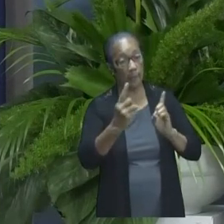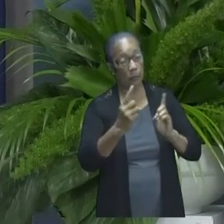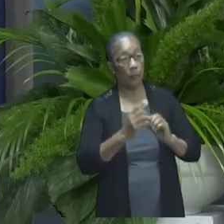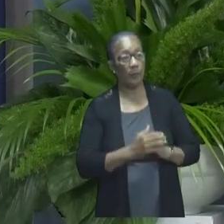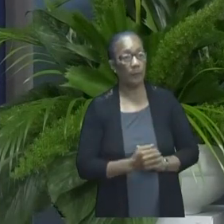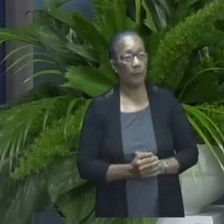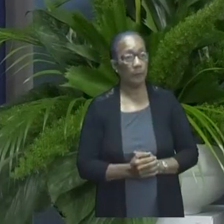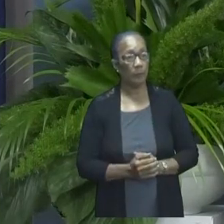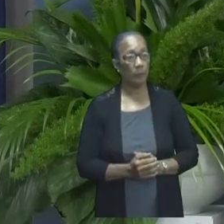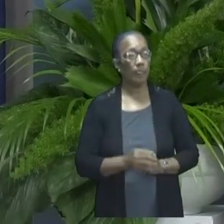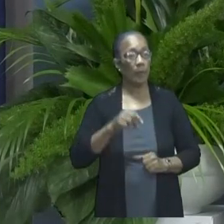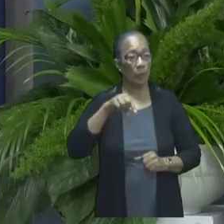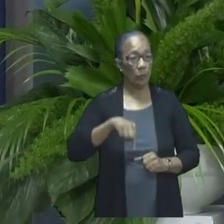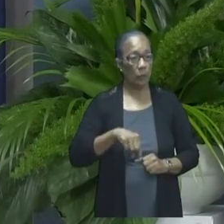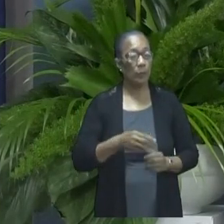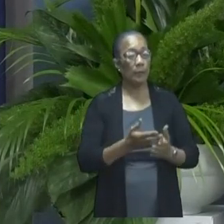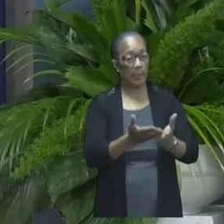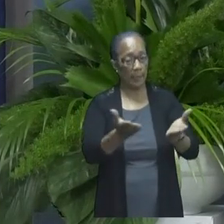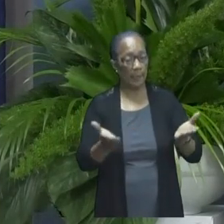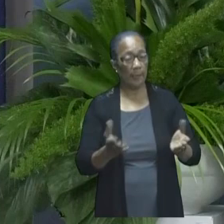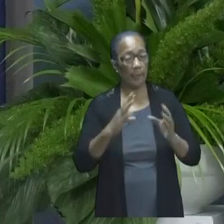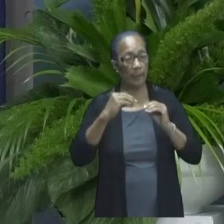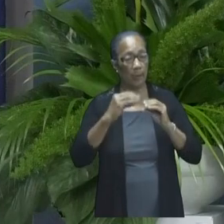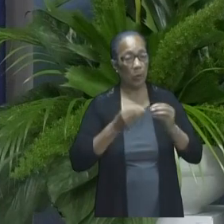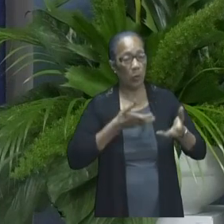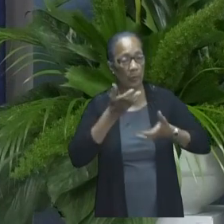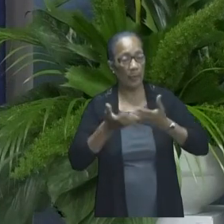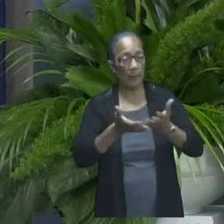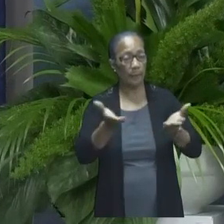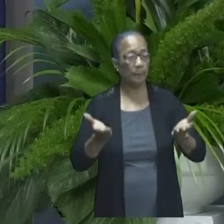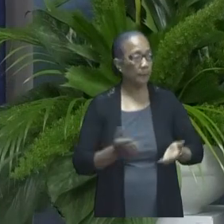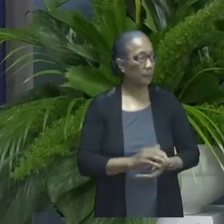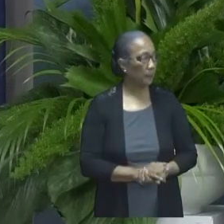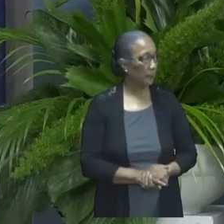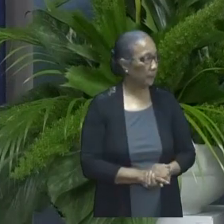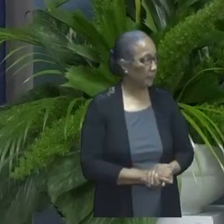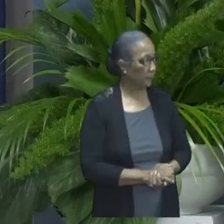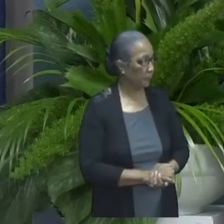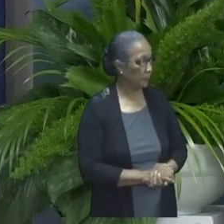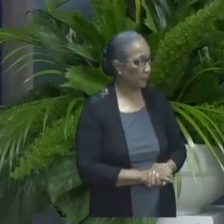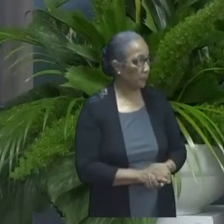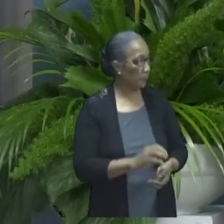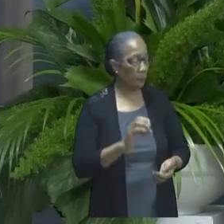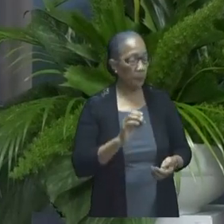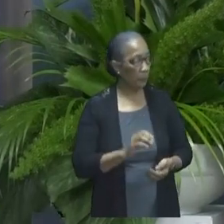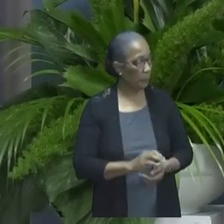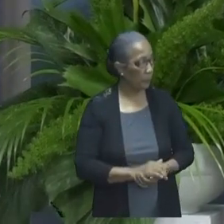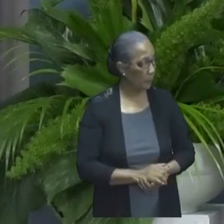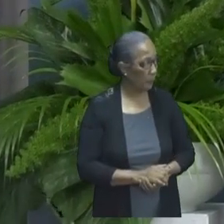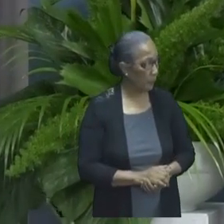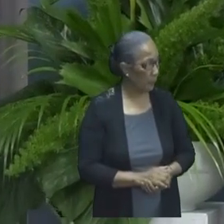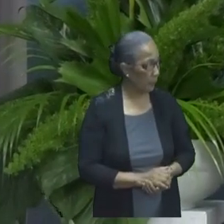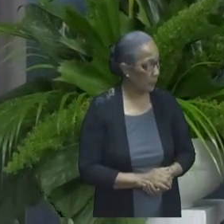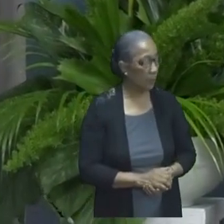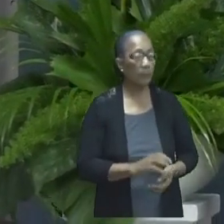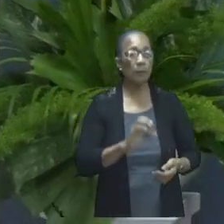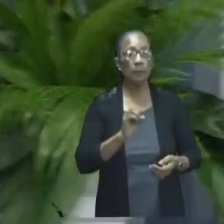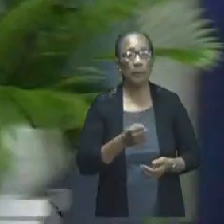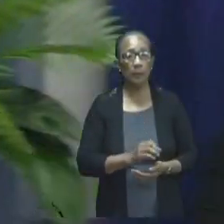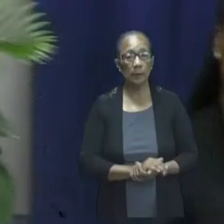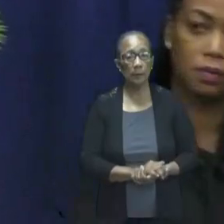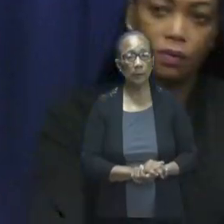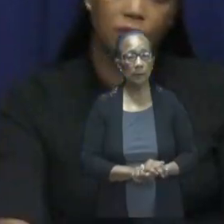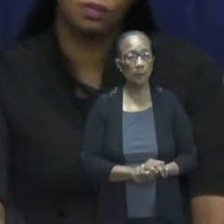ook niet dan krijgt u de gelegenheid alsjeblieft ja meneer hun god het is altijd moeilijk om te kiezen tussen ontwateren